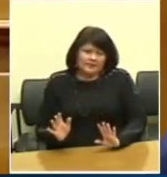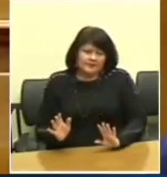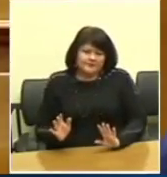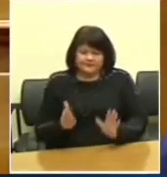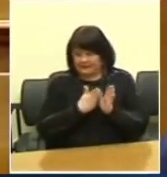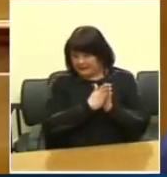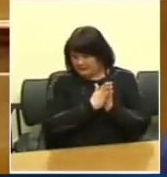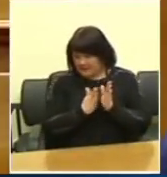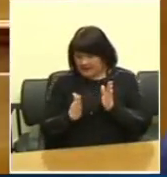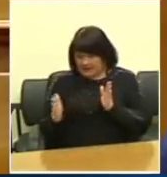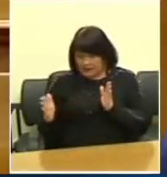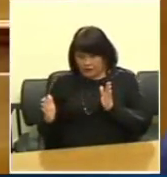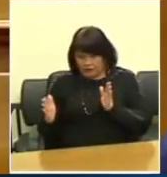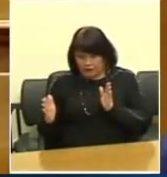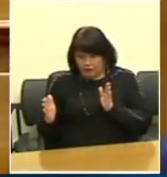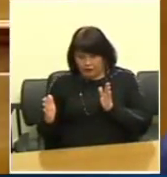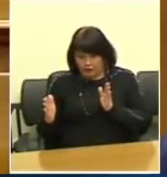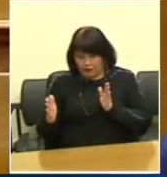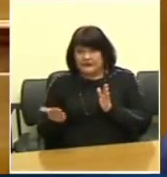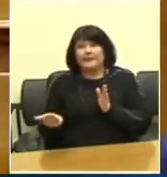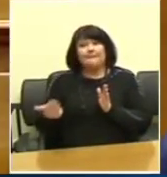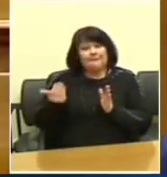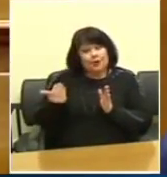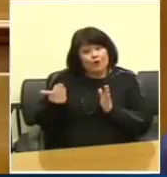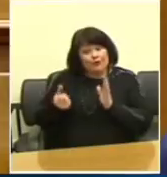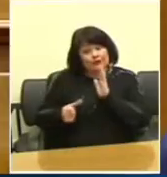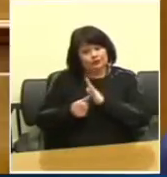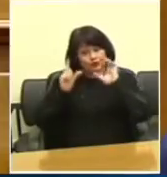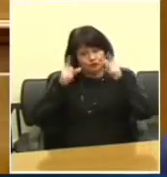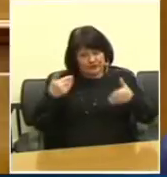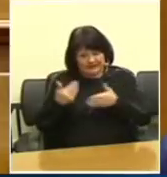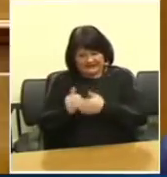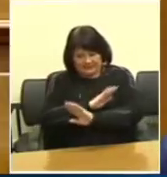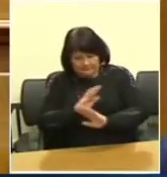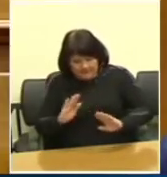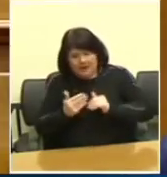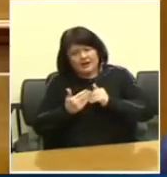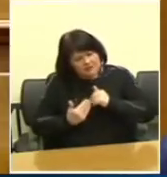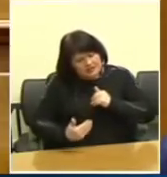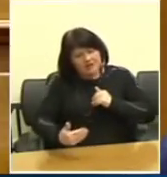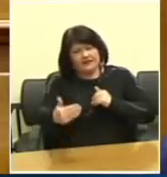περίοδο όπου θα λύγει η θητεία του προηγούμενου Προέδρου και θα έρχεται η διαδικασία της εκλογής.